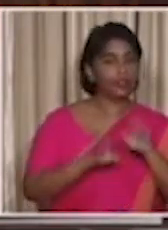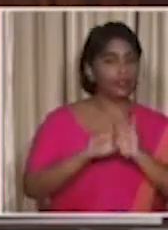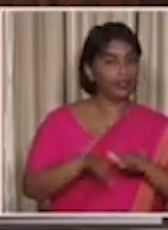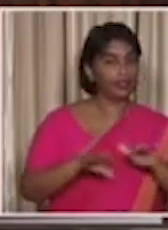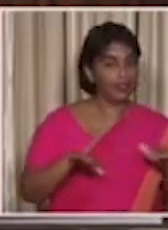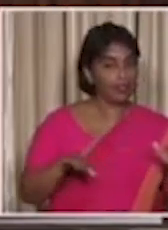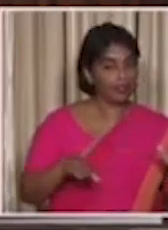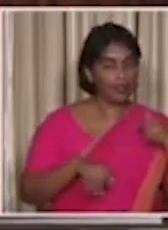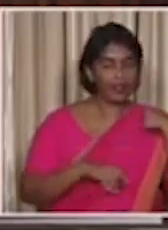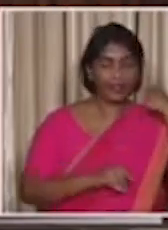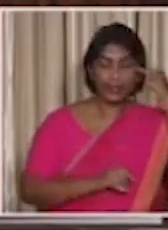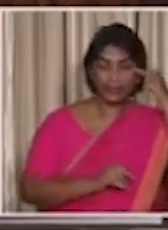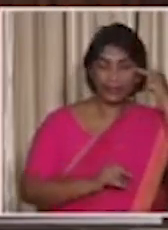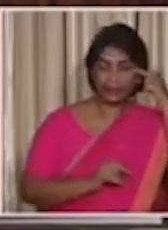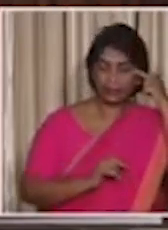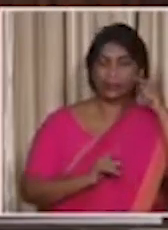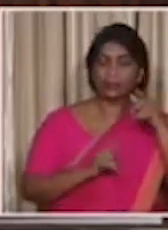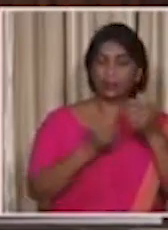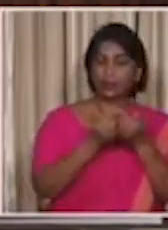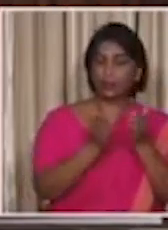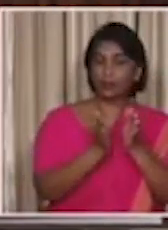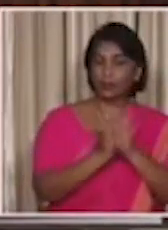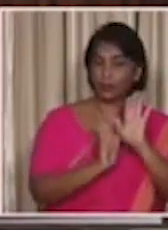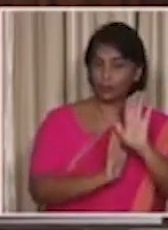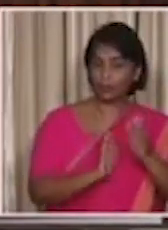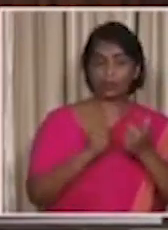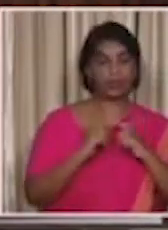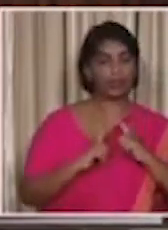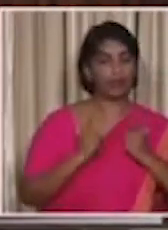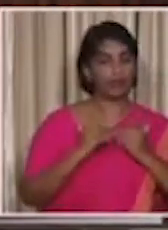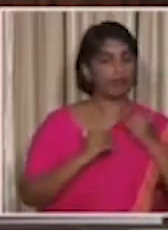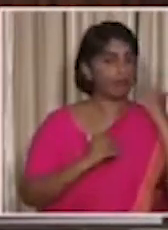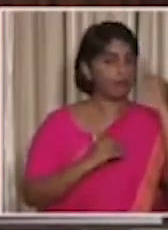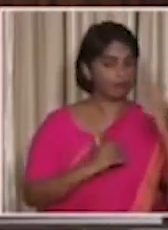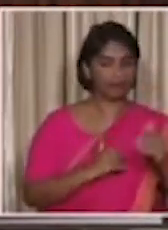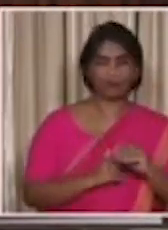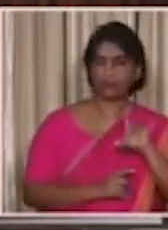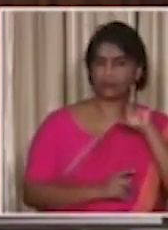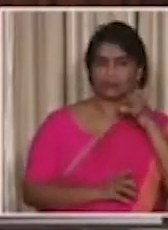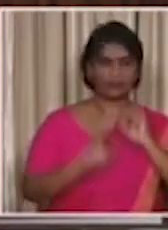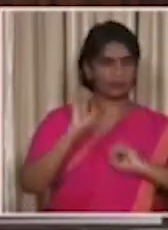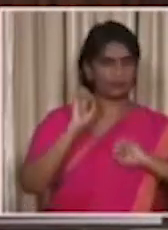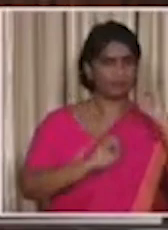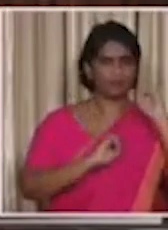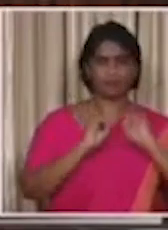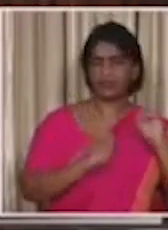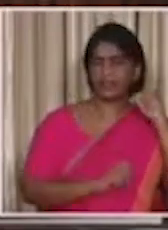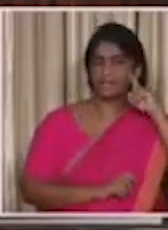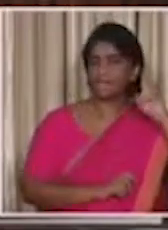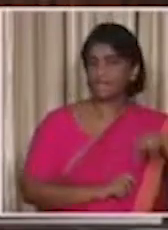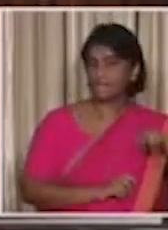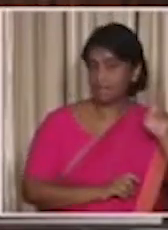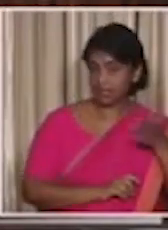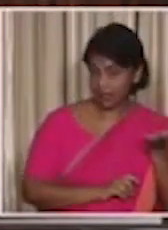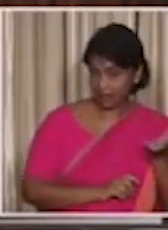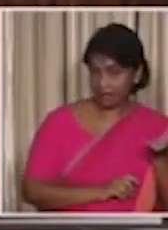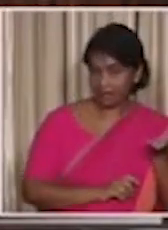දරුදැරියන්ගේ සිත්වල ඔවුන්ගේ අනාගතය ගැන 100%ක විශ්වාසයක්